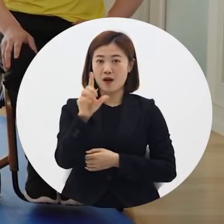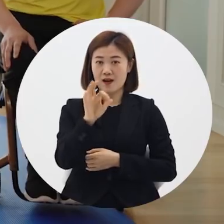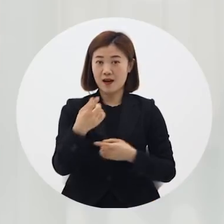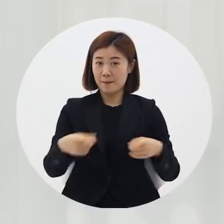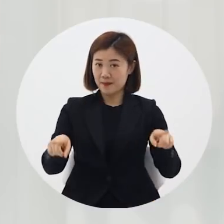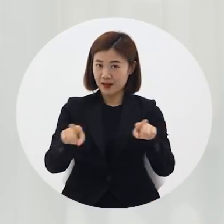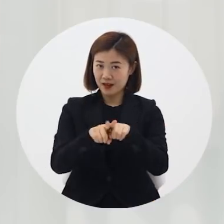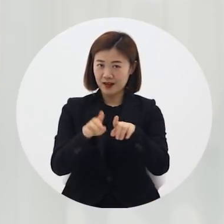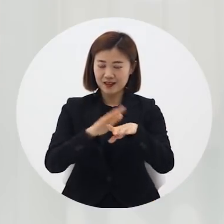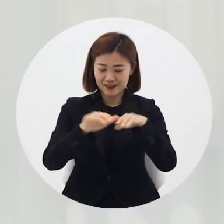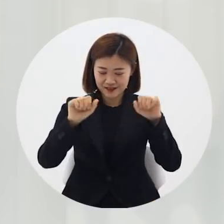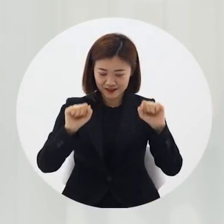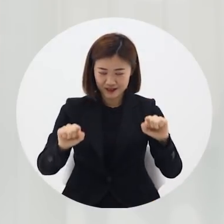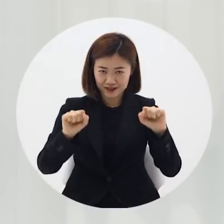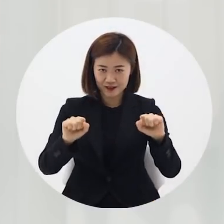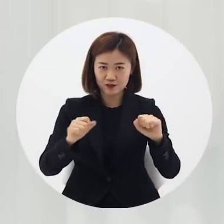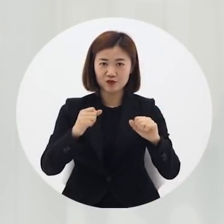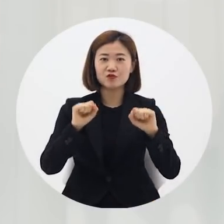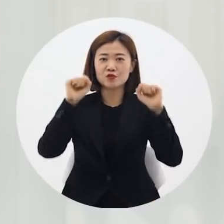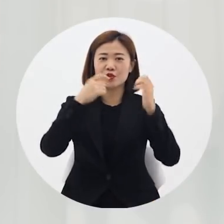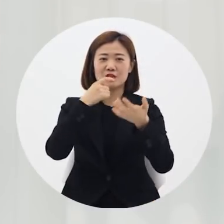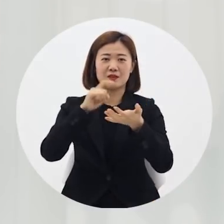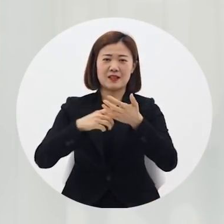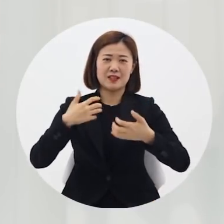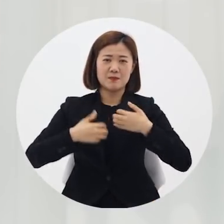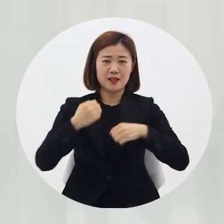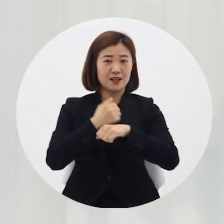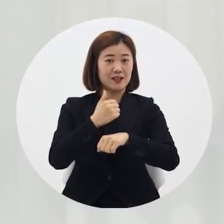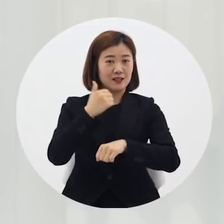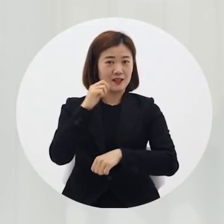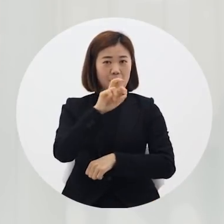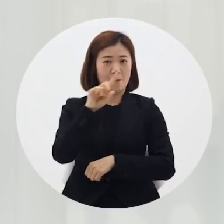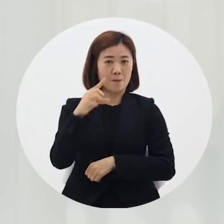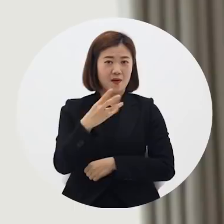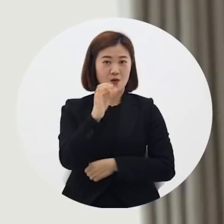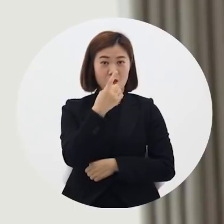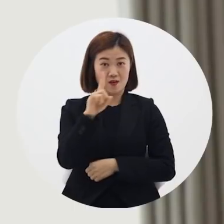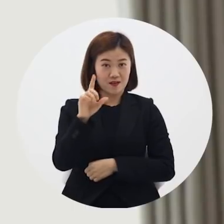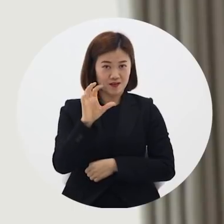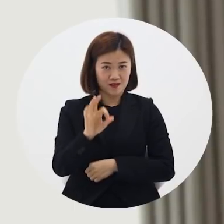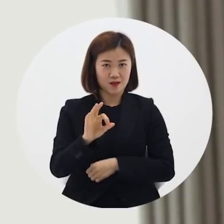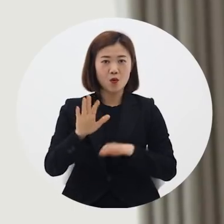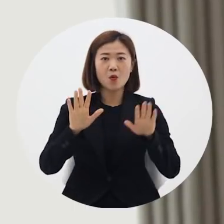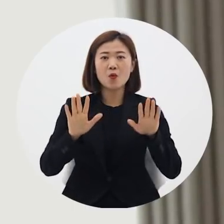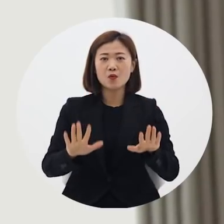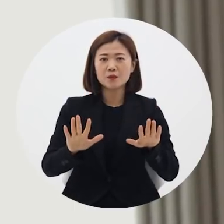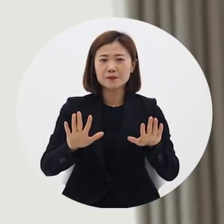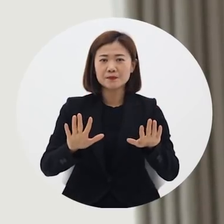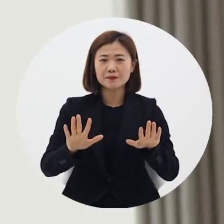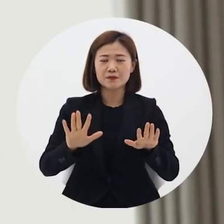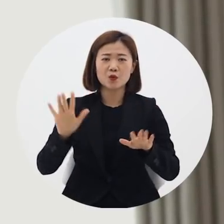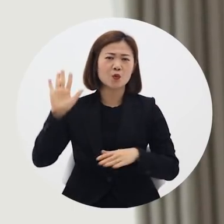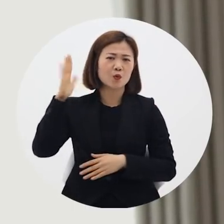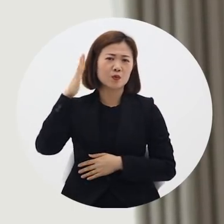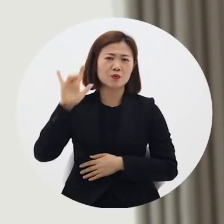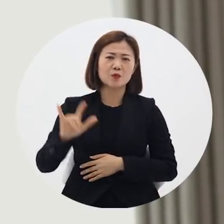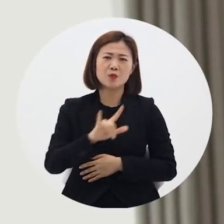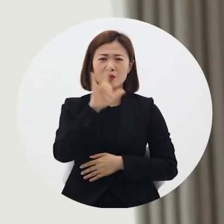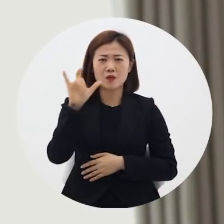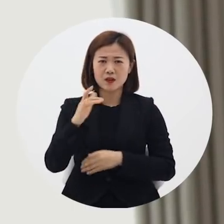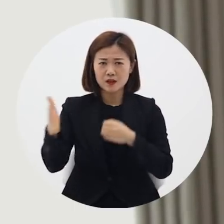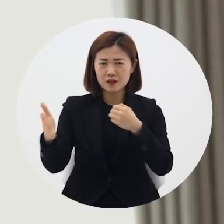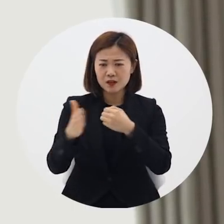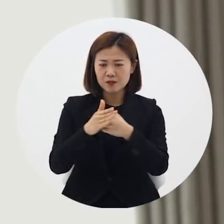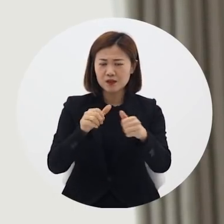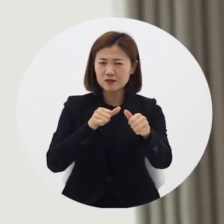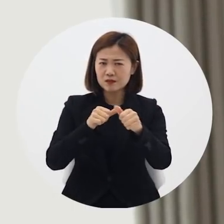하겠습니다. 여러분 안녕하세요. 운동 쉽게 하고 재밌게 하자 말왕입니다. 하이 볼! 지금 저희가 같이 코로나 사태를